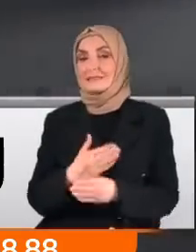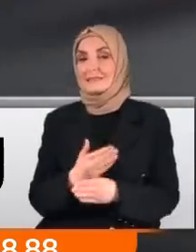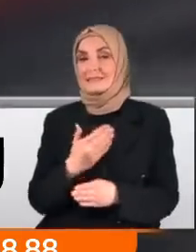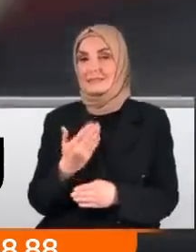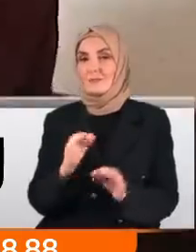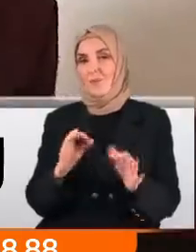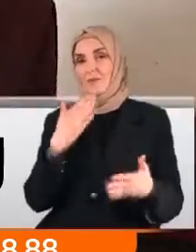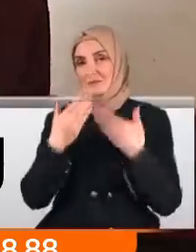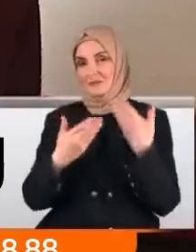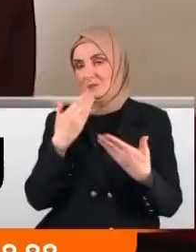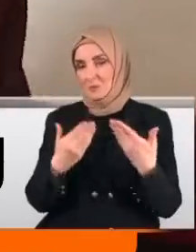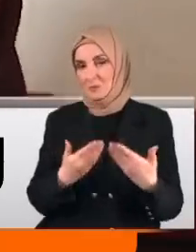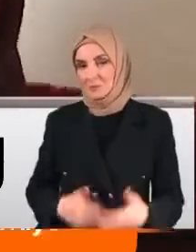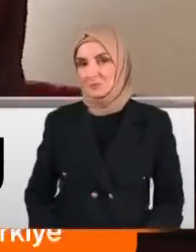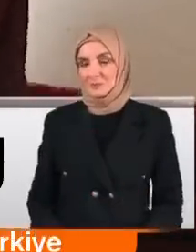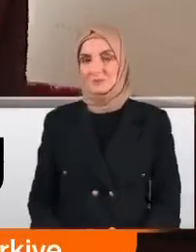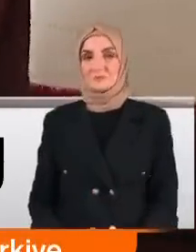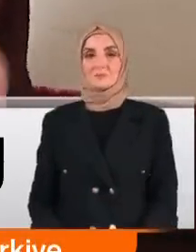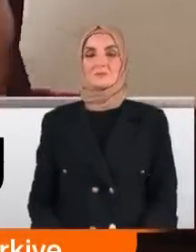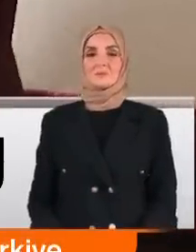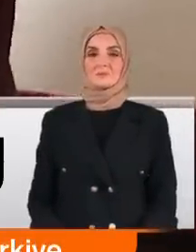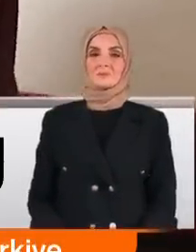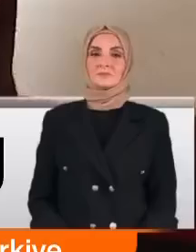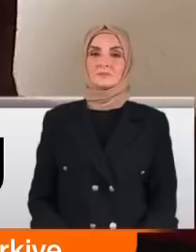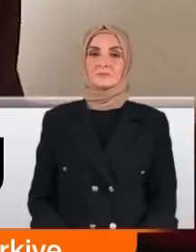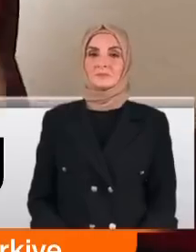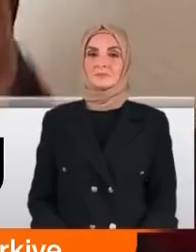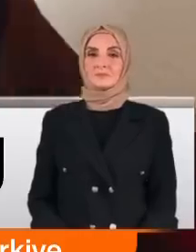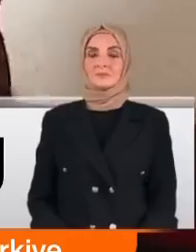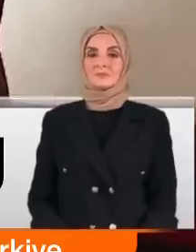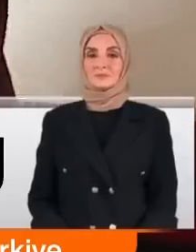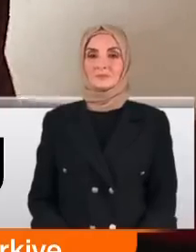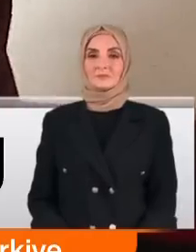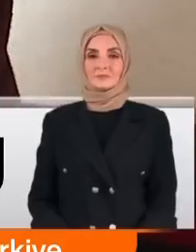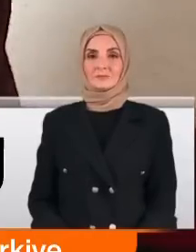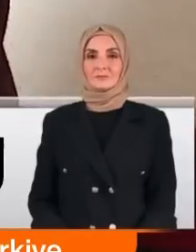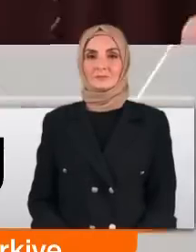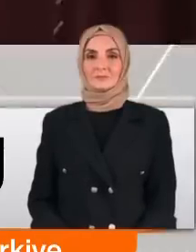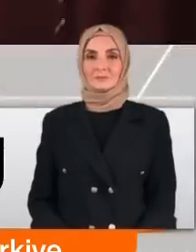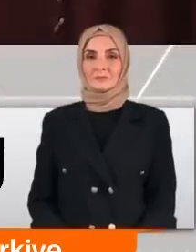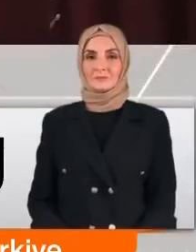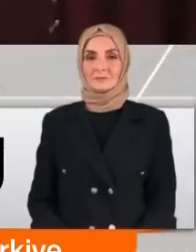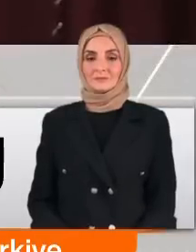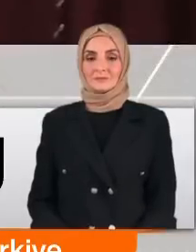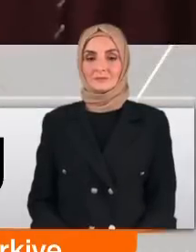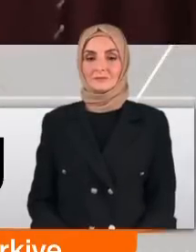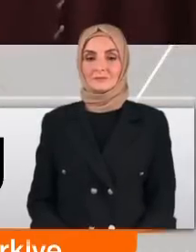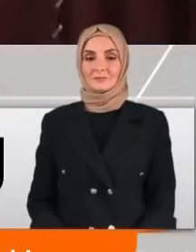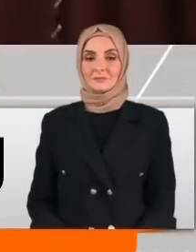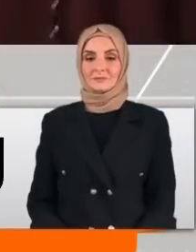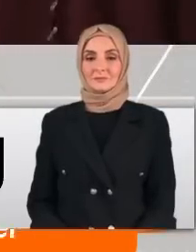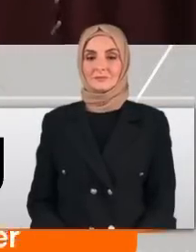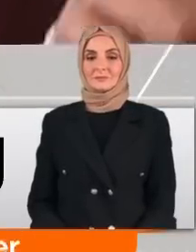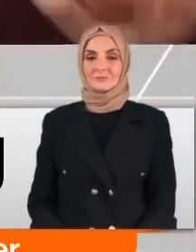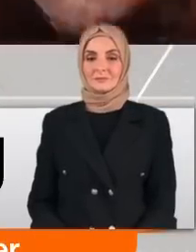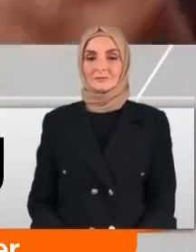böyle açıklıyor. Arpa yaptı, camiler yapıyor, okullar yapıyor, hastaneler yapıyor. Deprem olan yerlerde